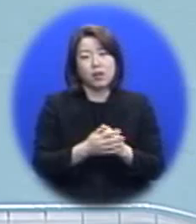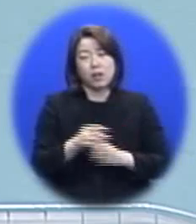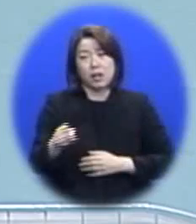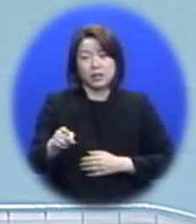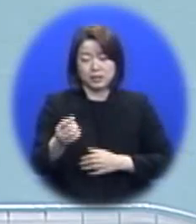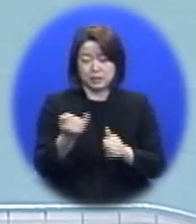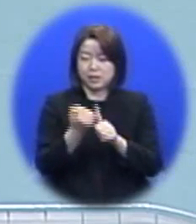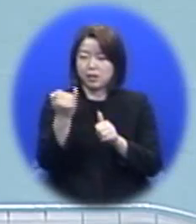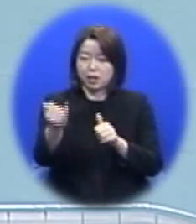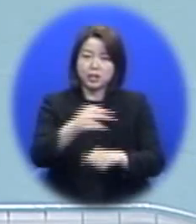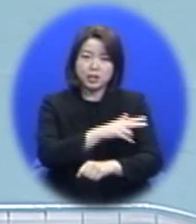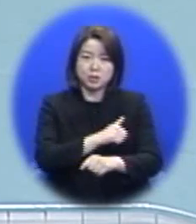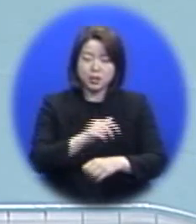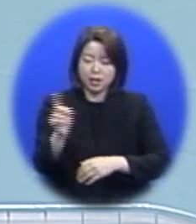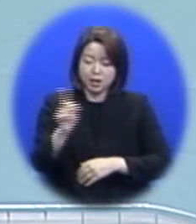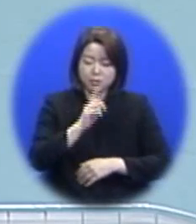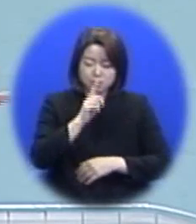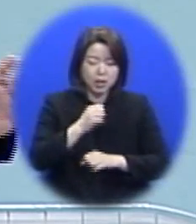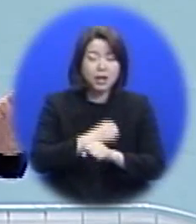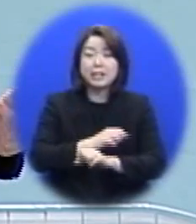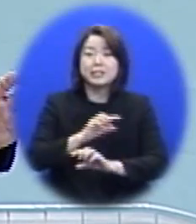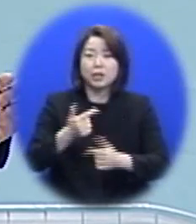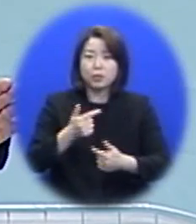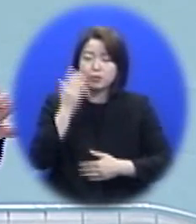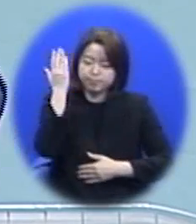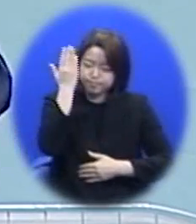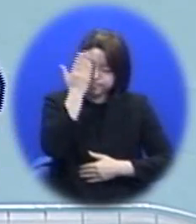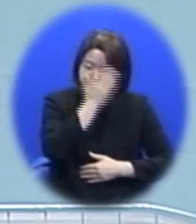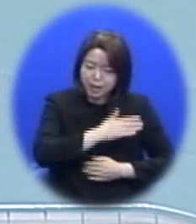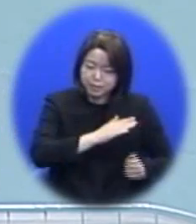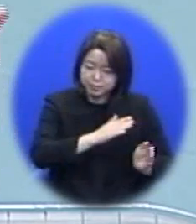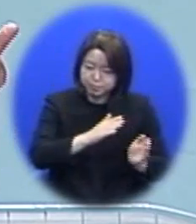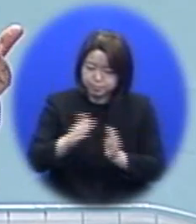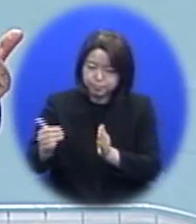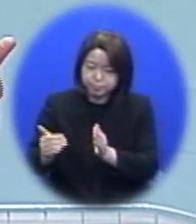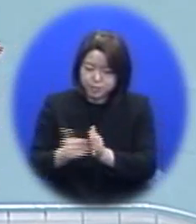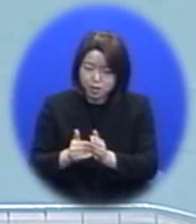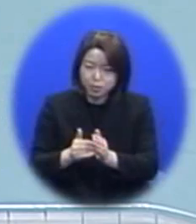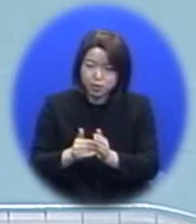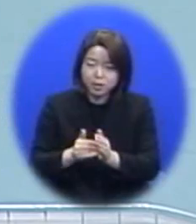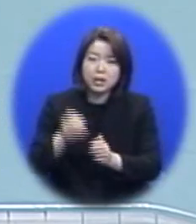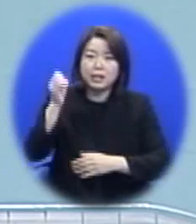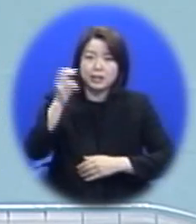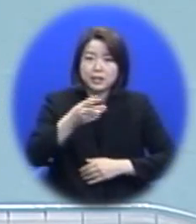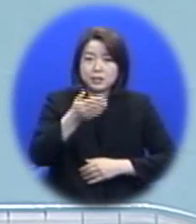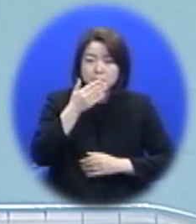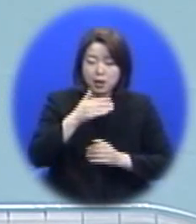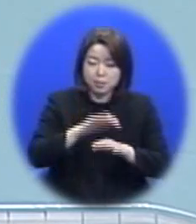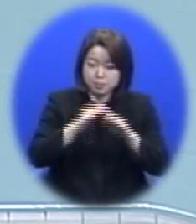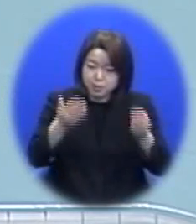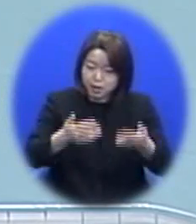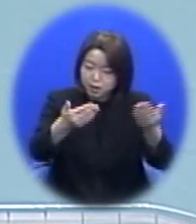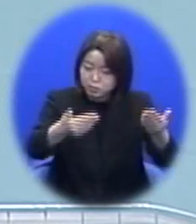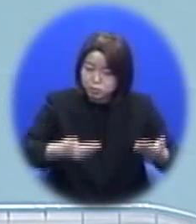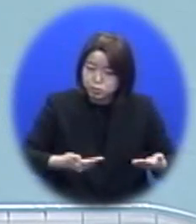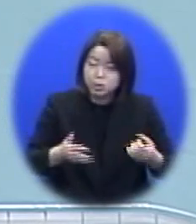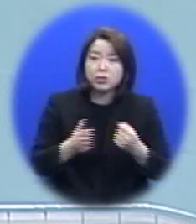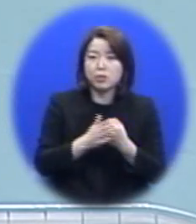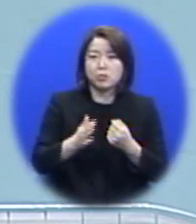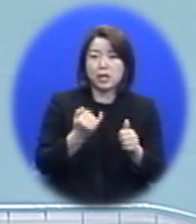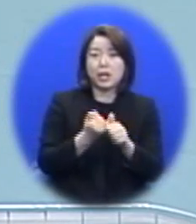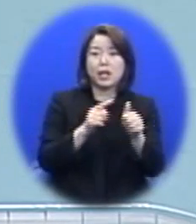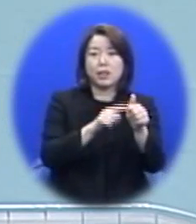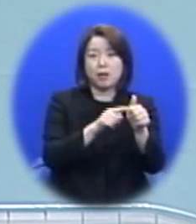그 집사님이 아무 말 하지 않고 다 깨끗하게 치우고 다시 밥을 차려준 것 때문에 남편이